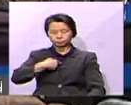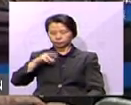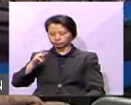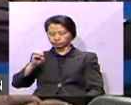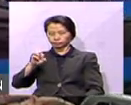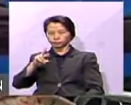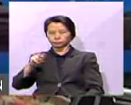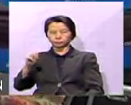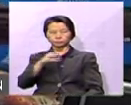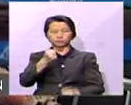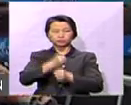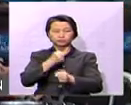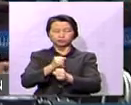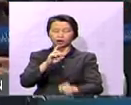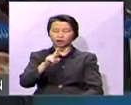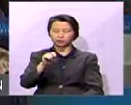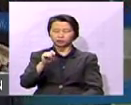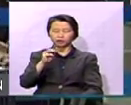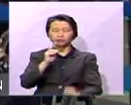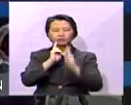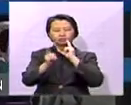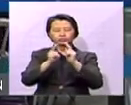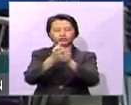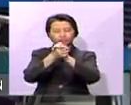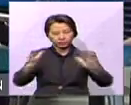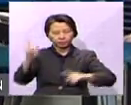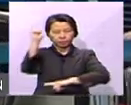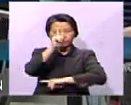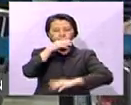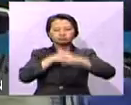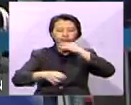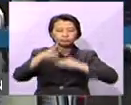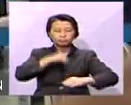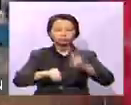Mering dan seluruh warga kerja RTM mengucapkan Selamat Hari Natal 2017.